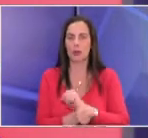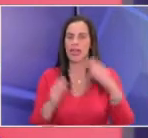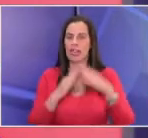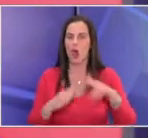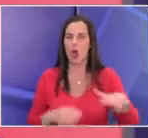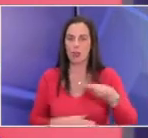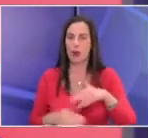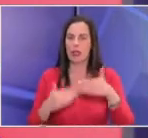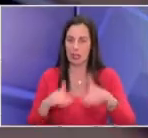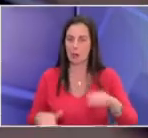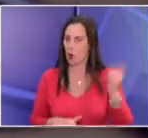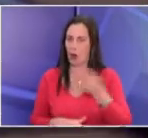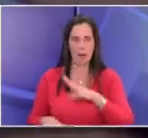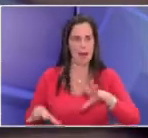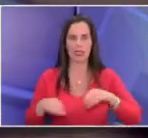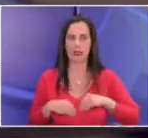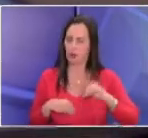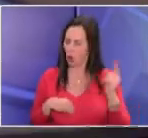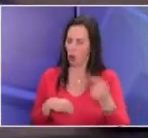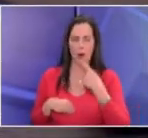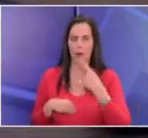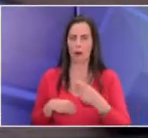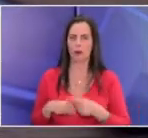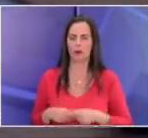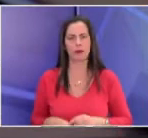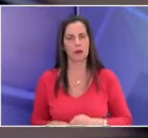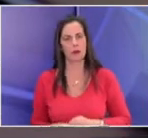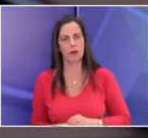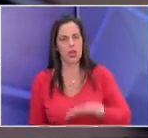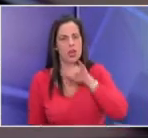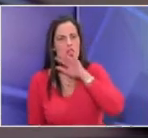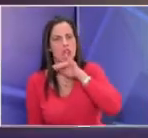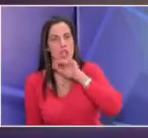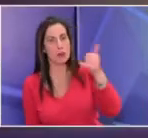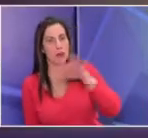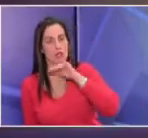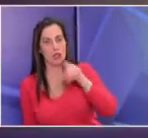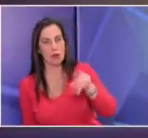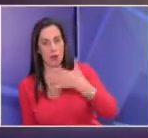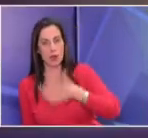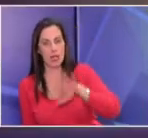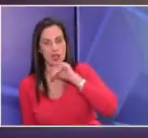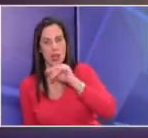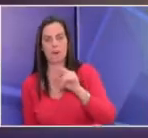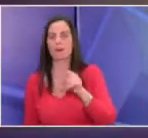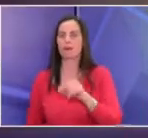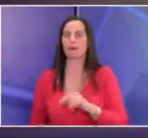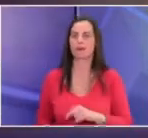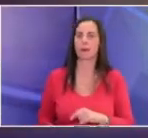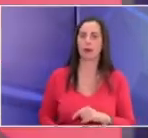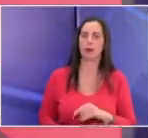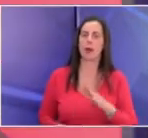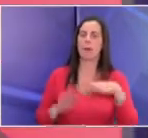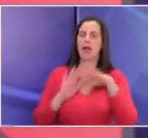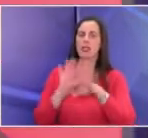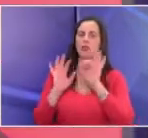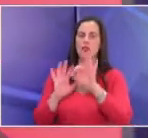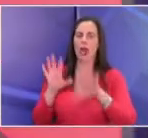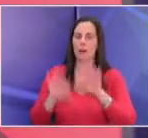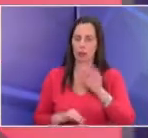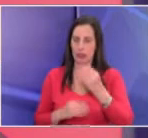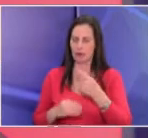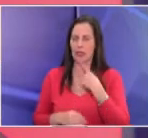באוזן ואני אזרוק אותם באמצע. אבל אנחנו מתחילים לדבר מהסיפור של הבחירות. אנחנו רוצים לדבר על הבחירות. אנחנו רוצים לדבר על הבחירות לא באופן